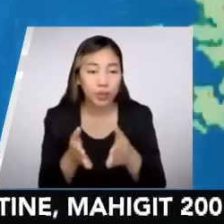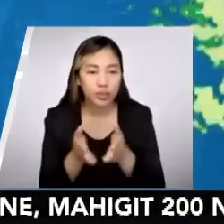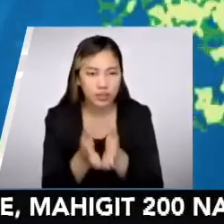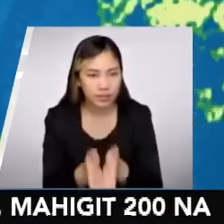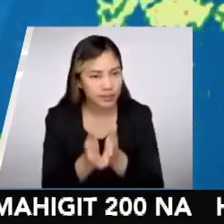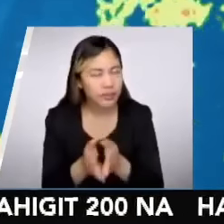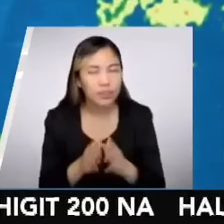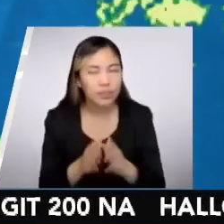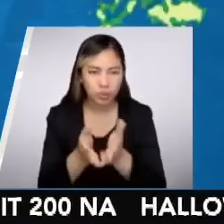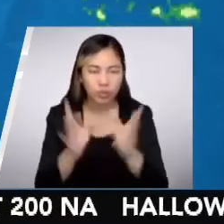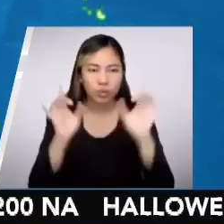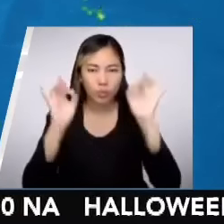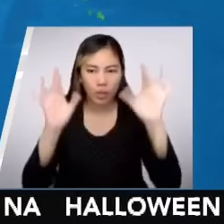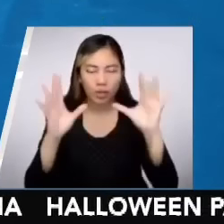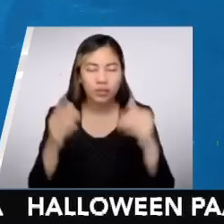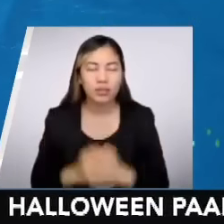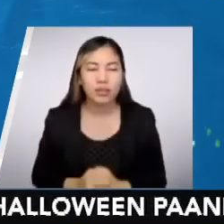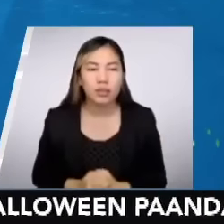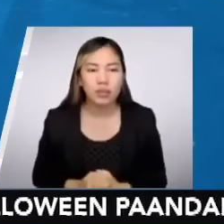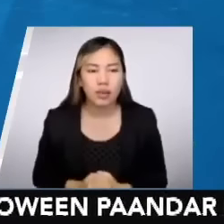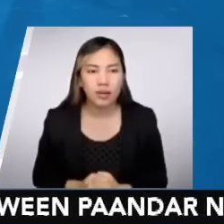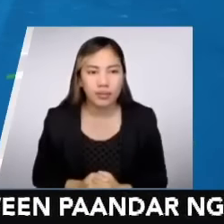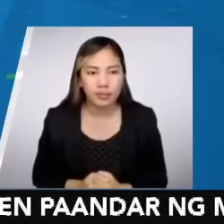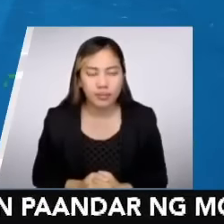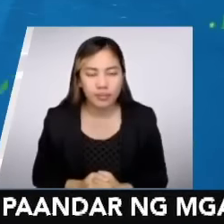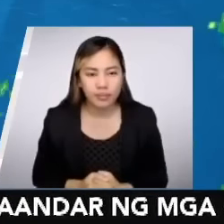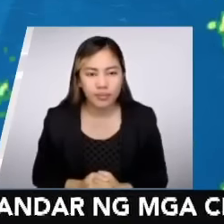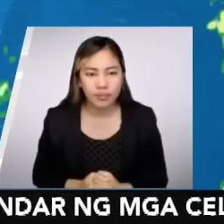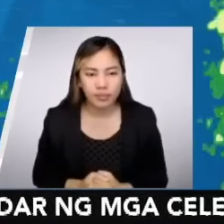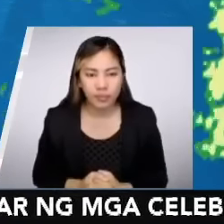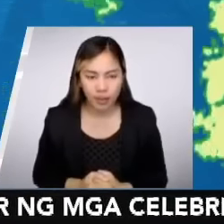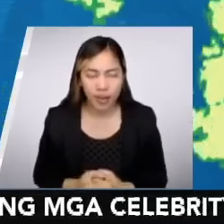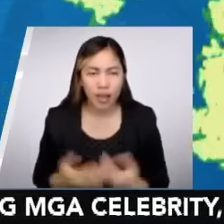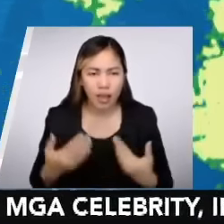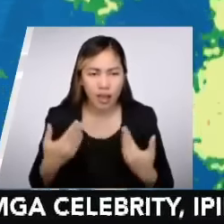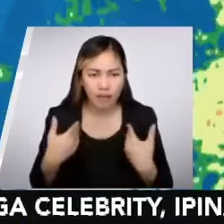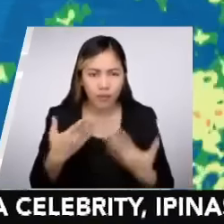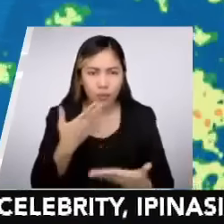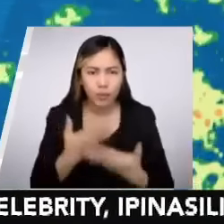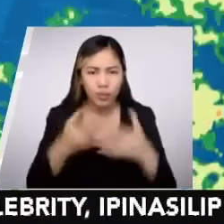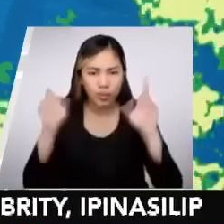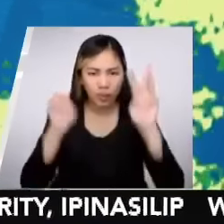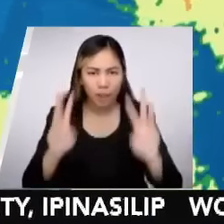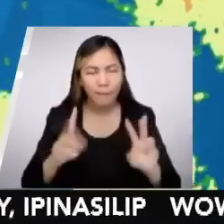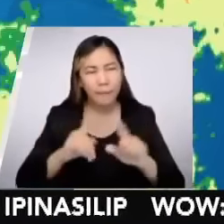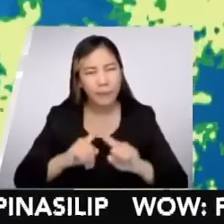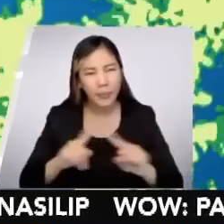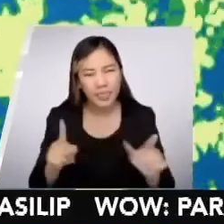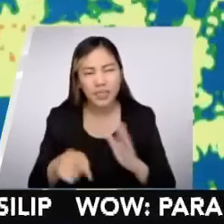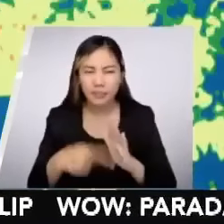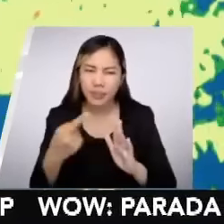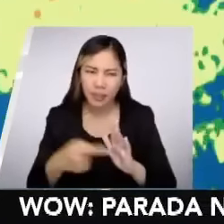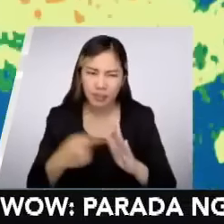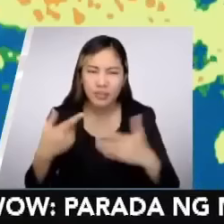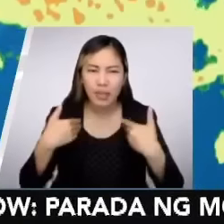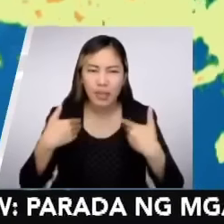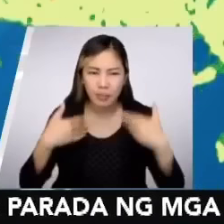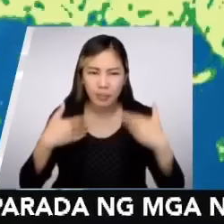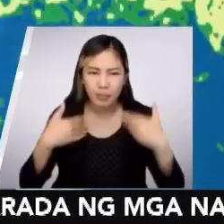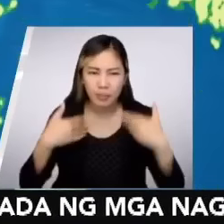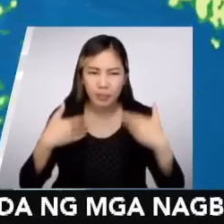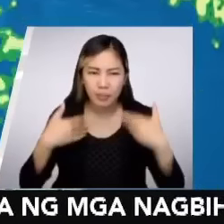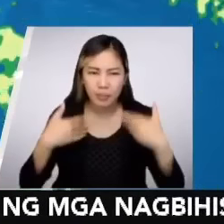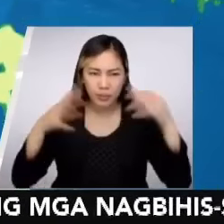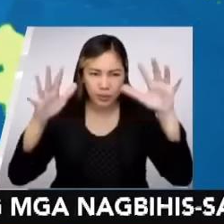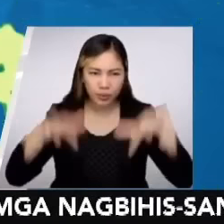Maayos na ang panahon pero may tsansa ng mga panandaliang ulan sa halos buong bansa ngayon pong undas weekend. Base sa rainfall forecast